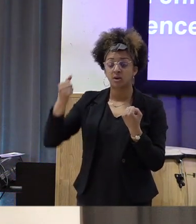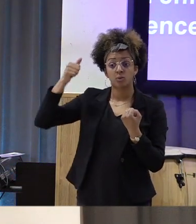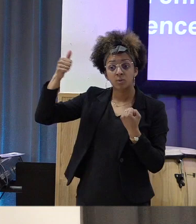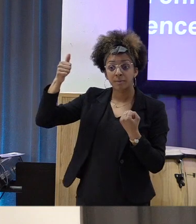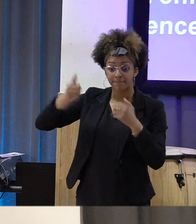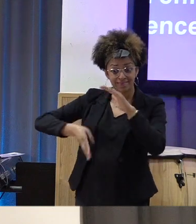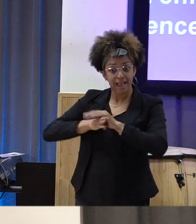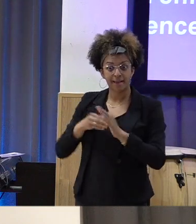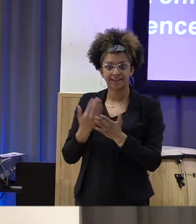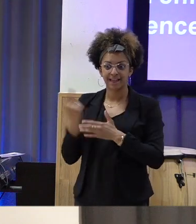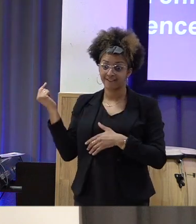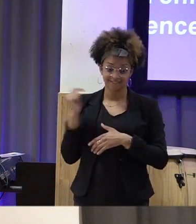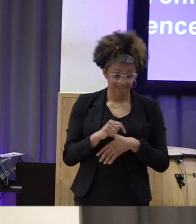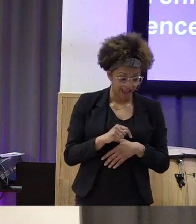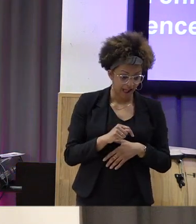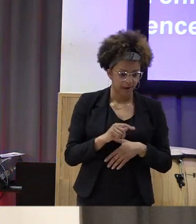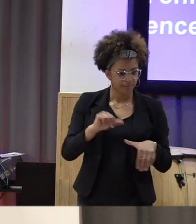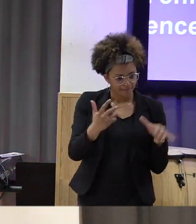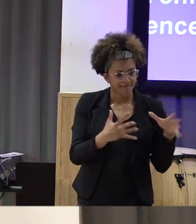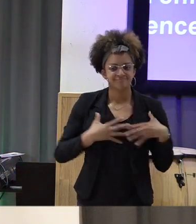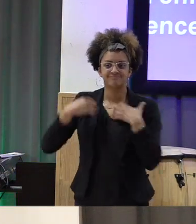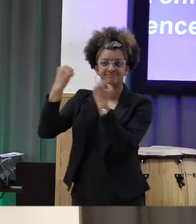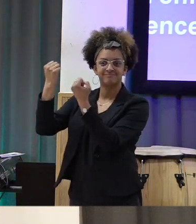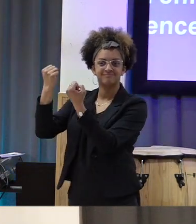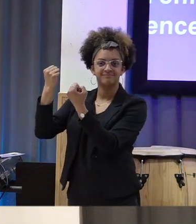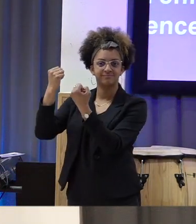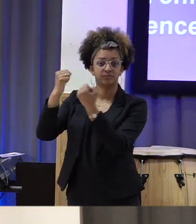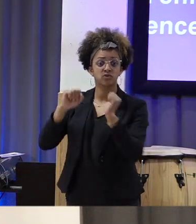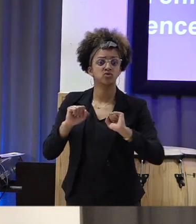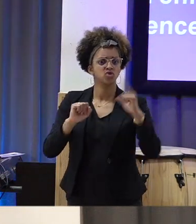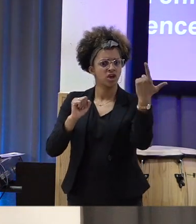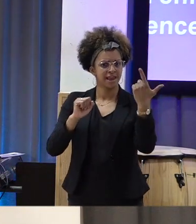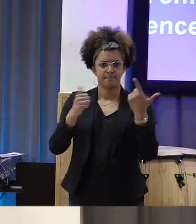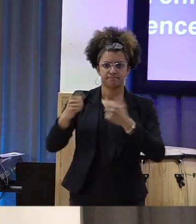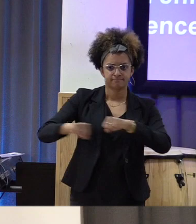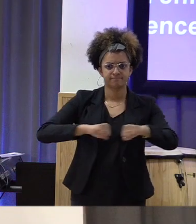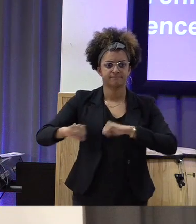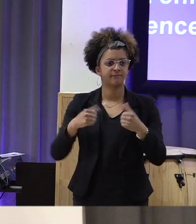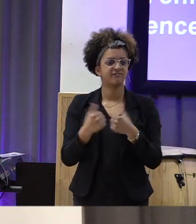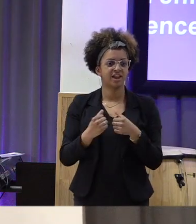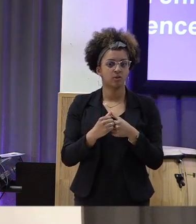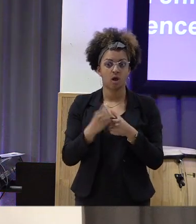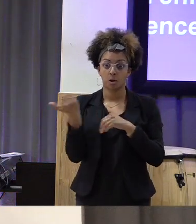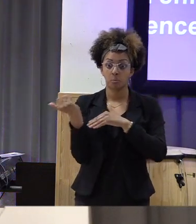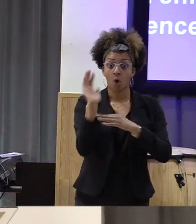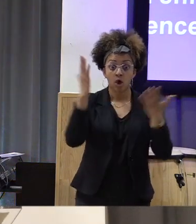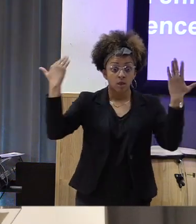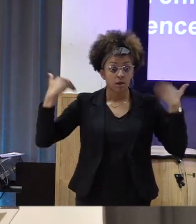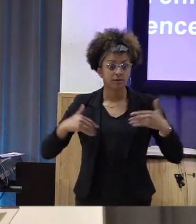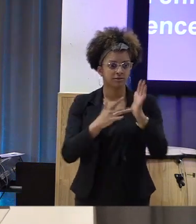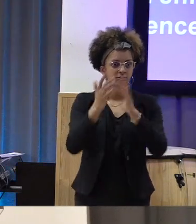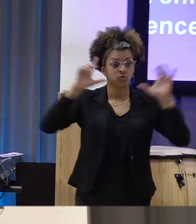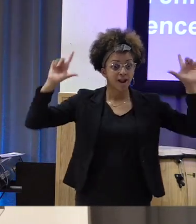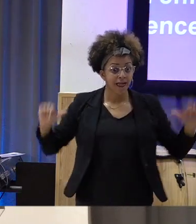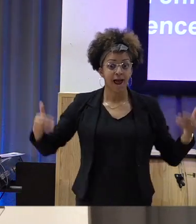acte de sa venue. Le second englobera à la fois son apparition aux yeux de tous, avec